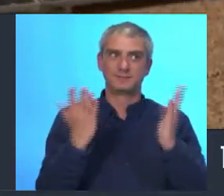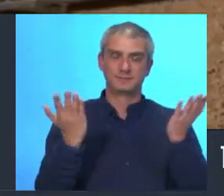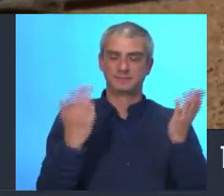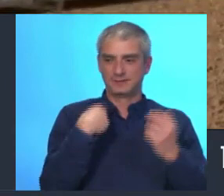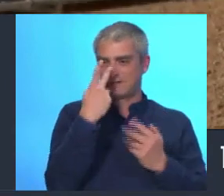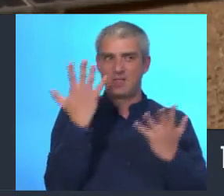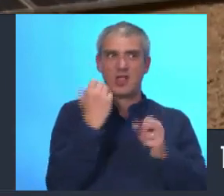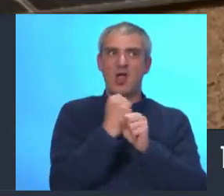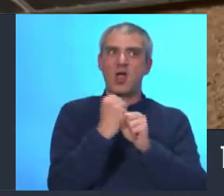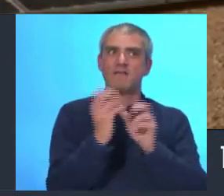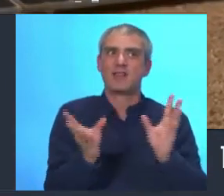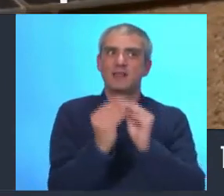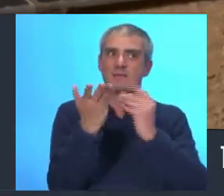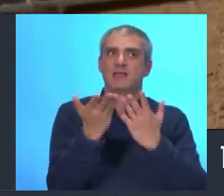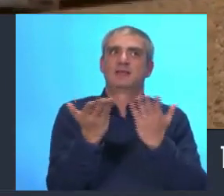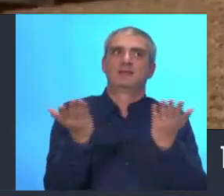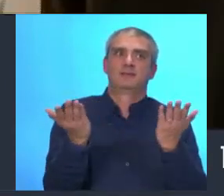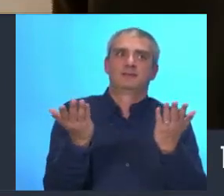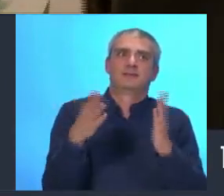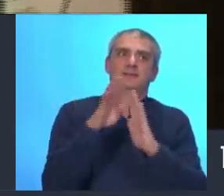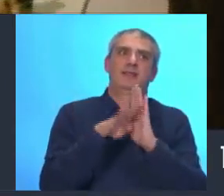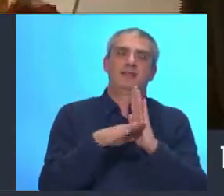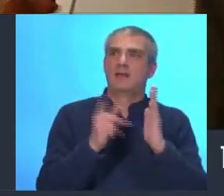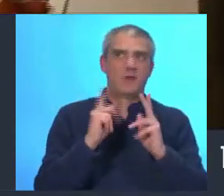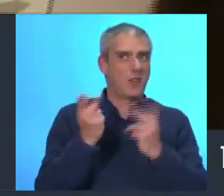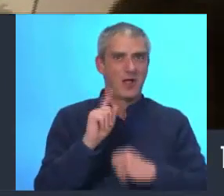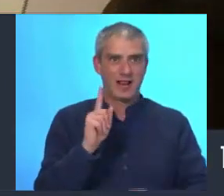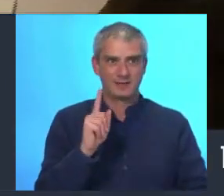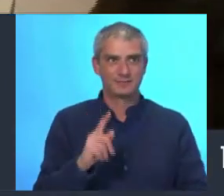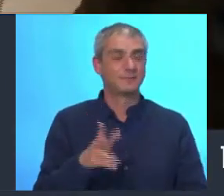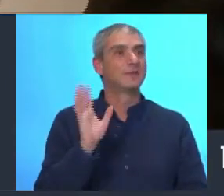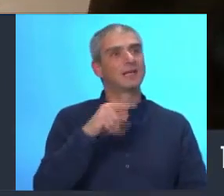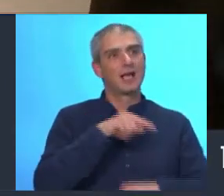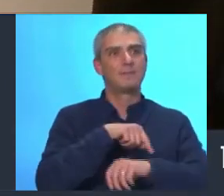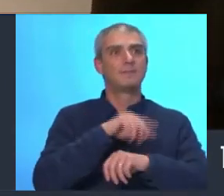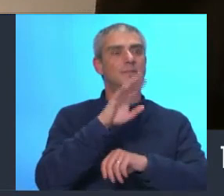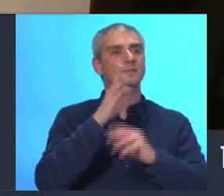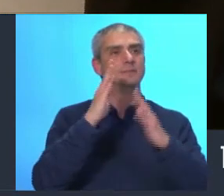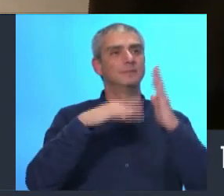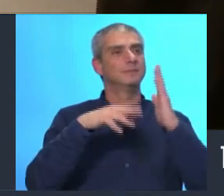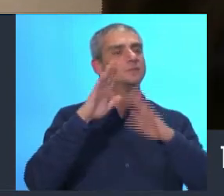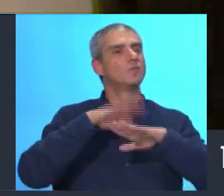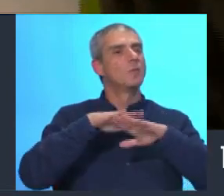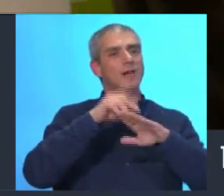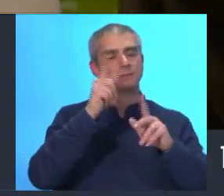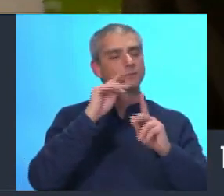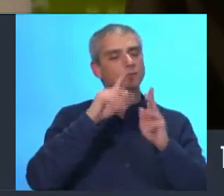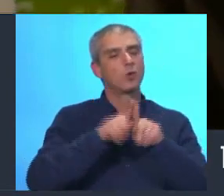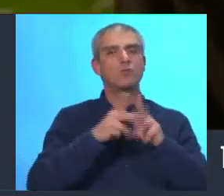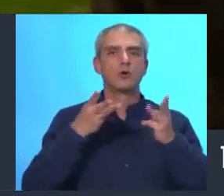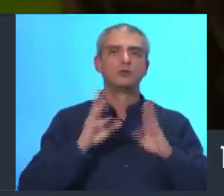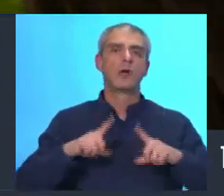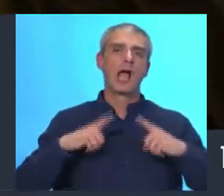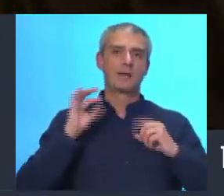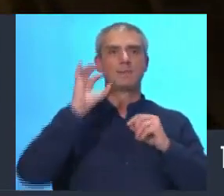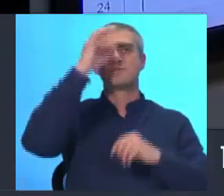איך אתה עובד איתם בתנאים לא קלים. גם הלו שבנו כמה מומחים נועד להדמות את שגרת החיים על הכוכב